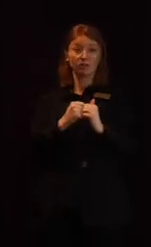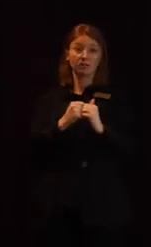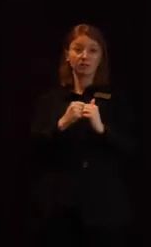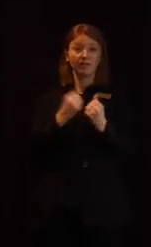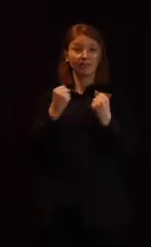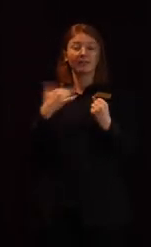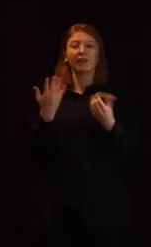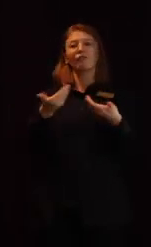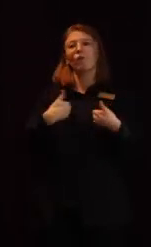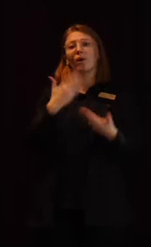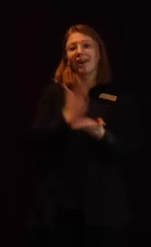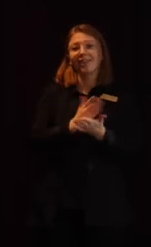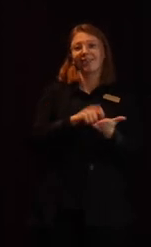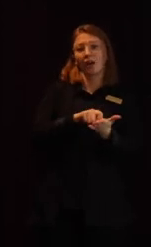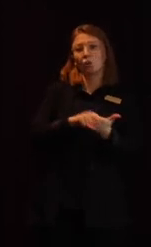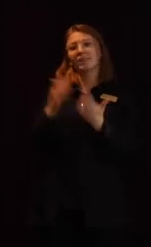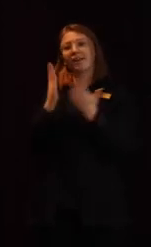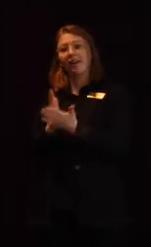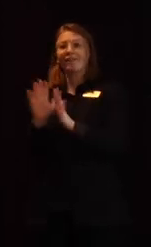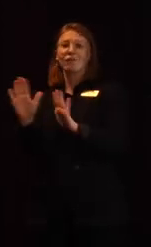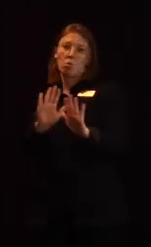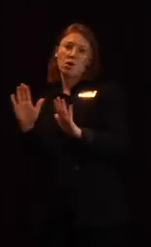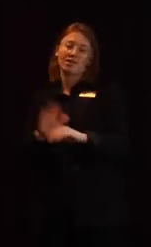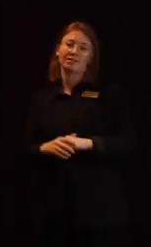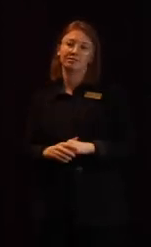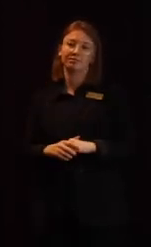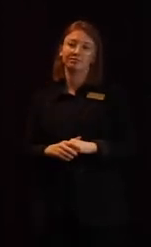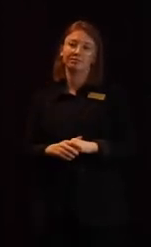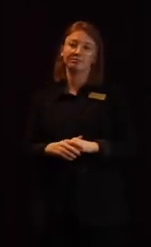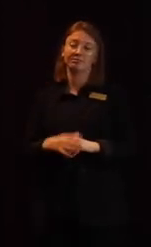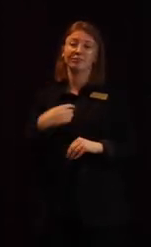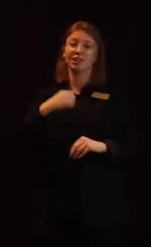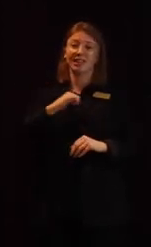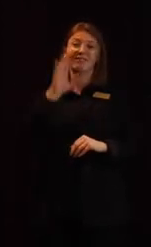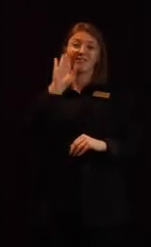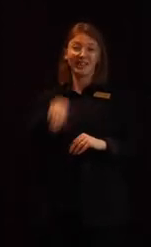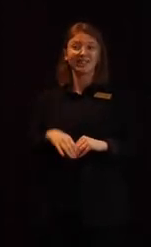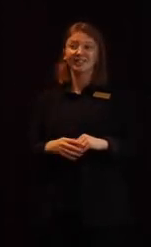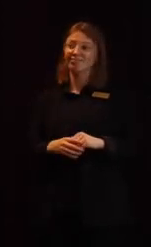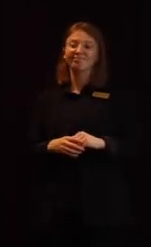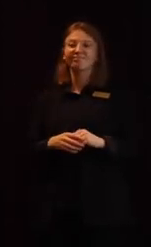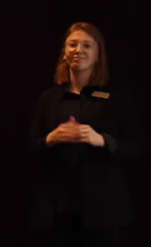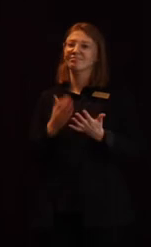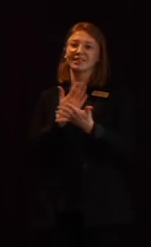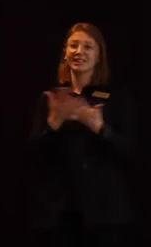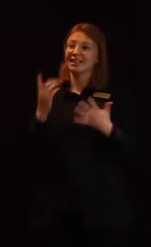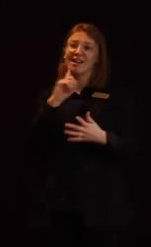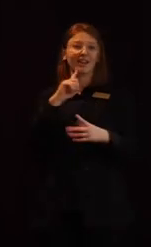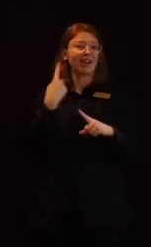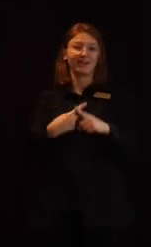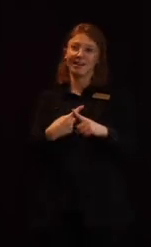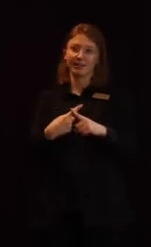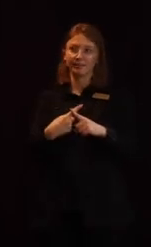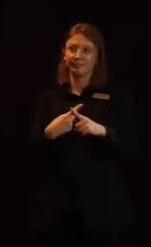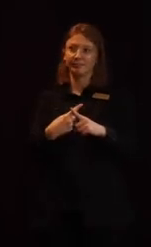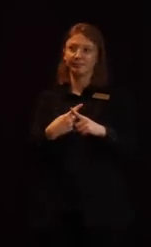och rätt vård. Och jag vet väldigt väl att det där är inte alltid det enklaste. Tillhör man